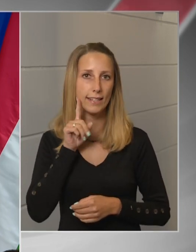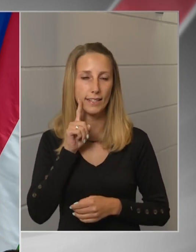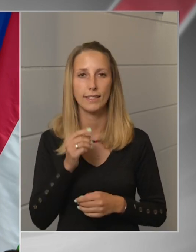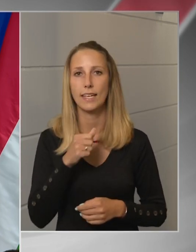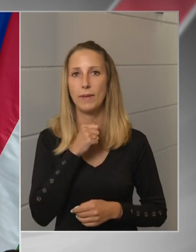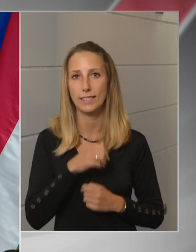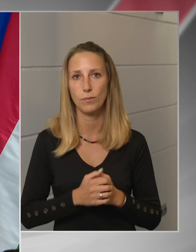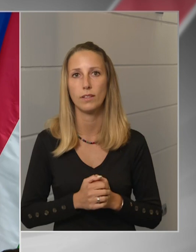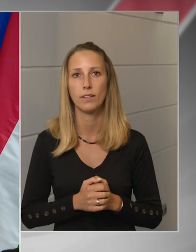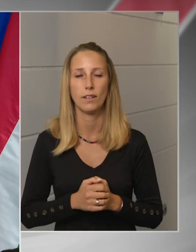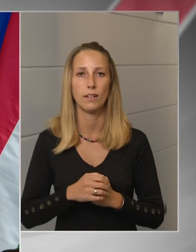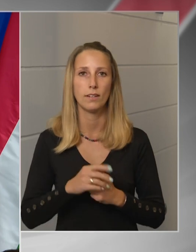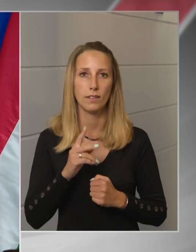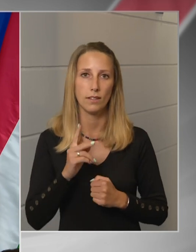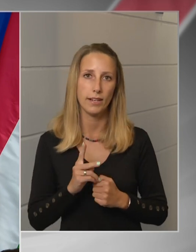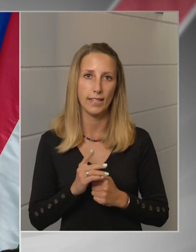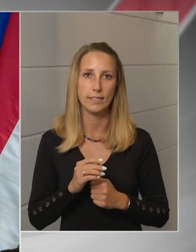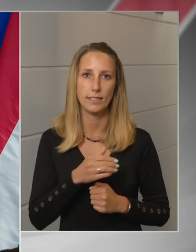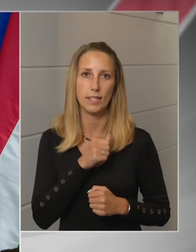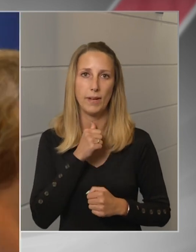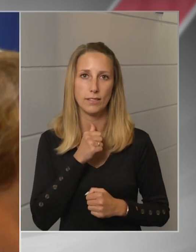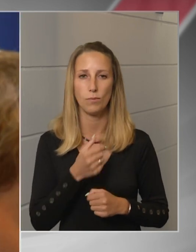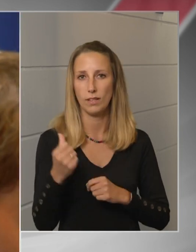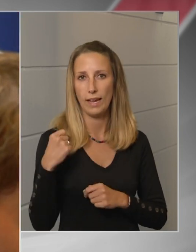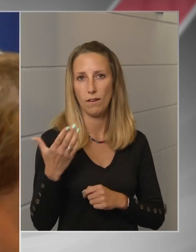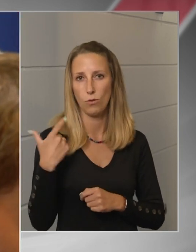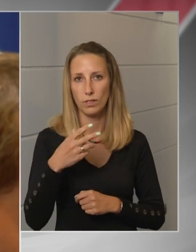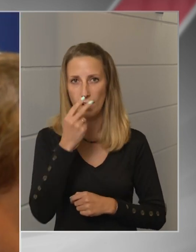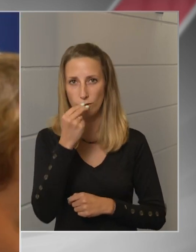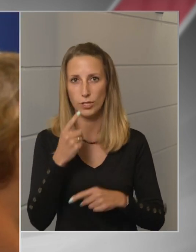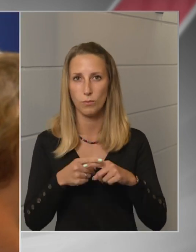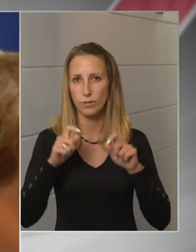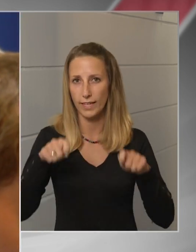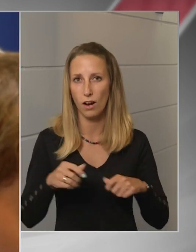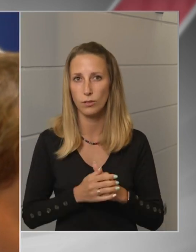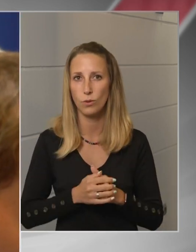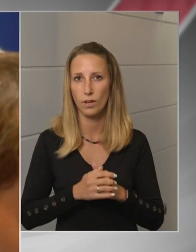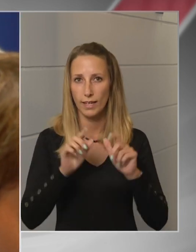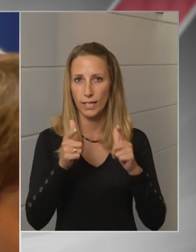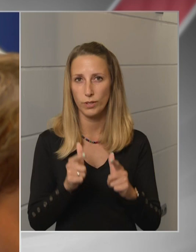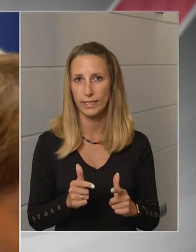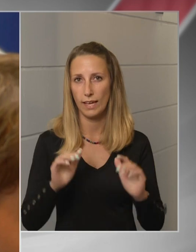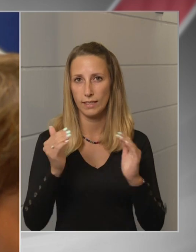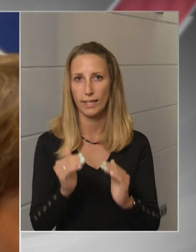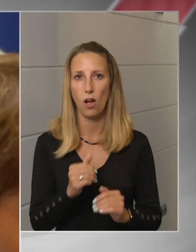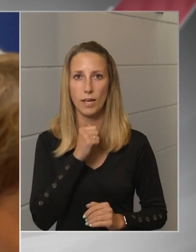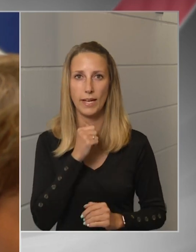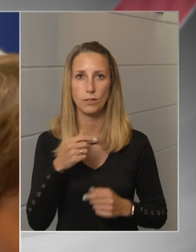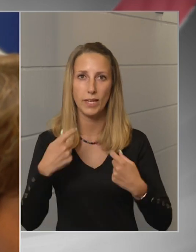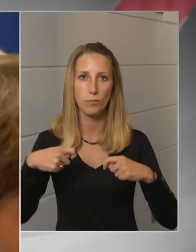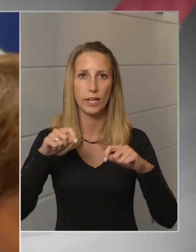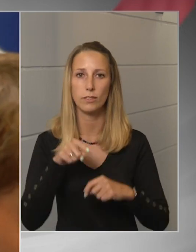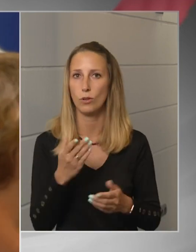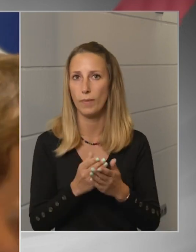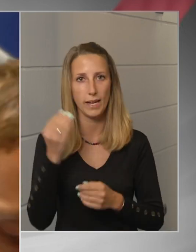kvalitász gimnáziumban tegnap kiszállt a rendőrség és a végrehajtók, kiürítették a gimnázium épületét, és ott